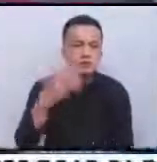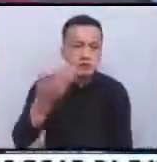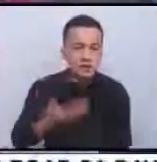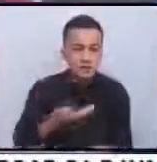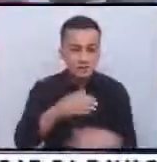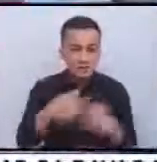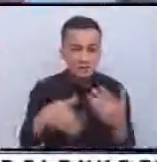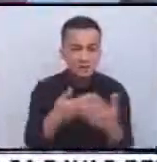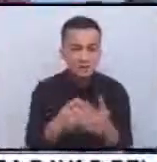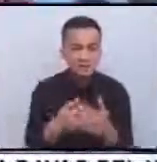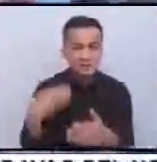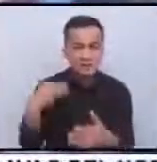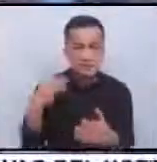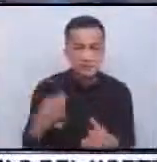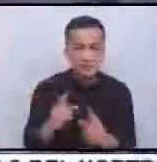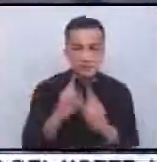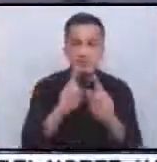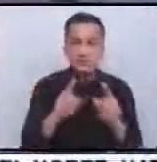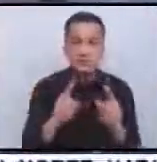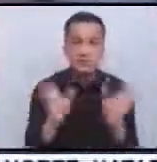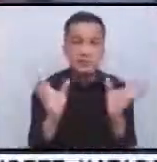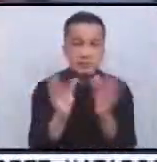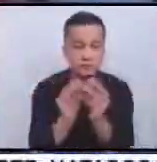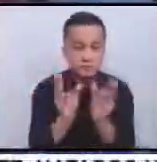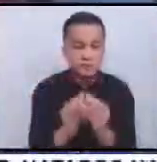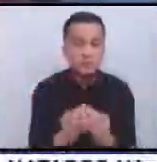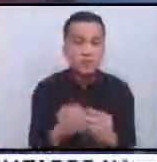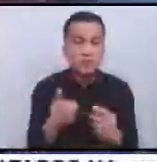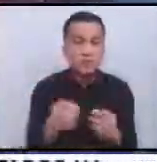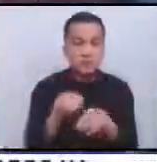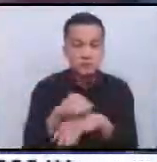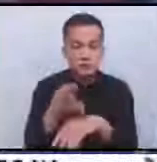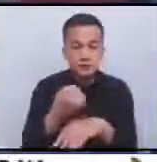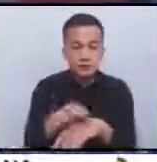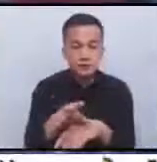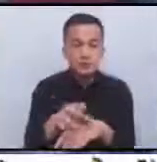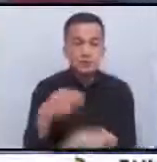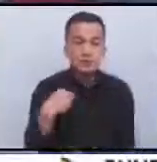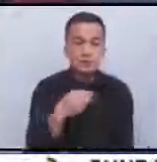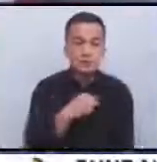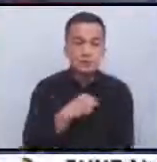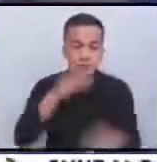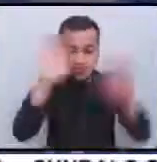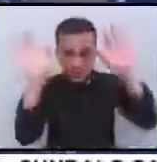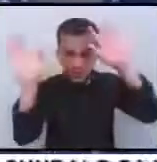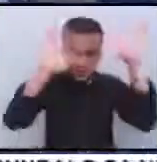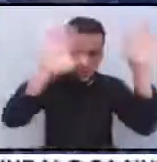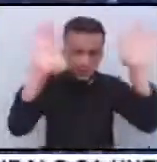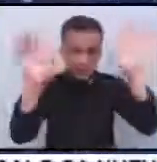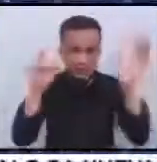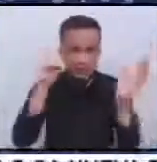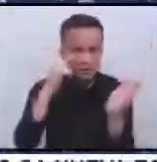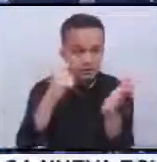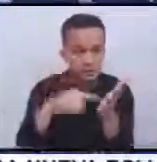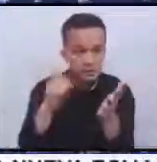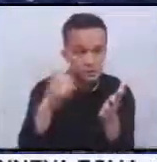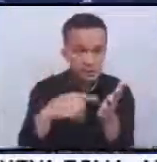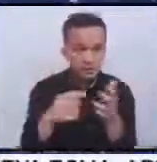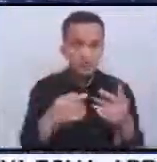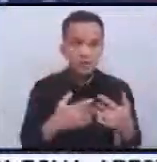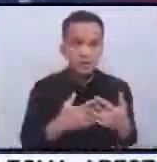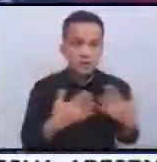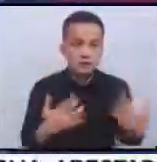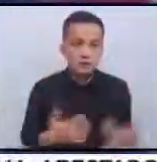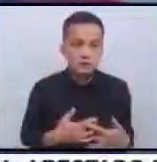sa kanilang pagtitipon. Pinayuhan din niya ang mga miyembro ng El Shaddai na suriing mabuti ang mga puso ng mga tumatakbong leader